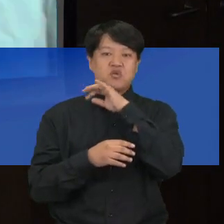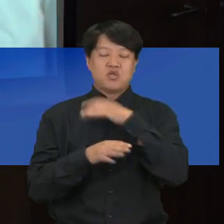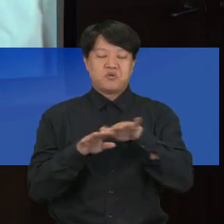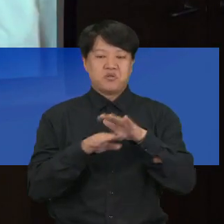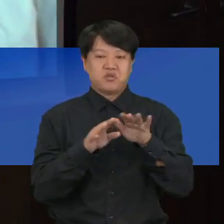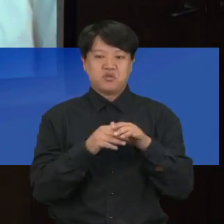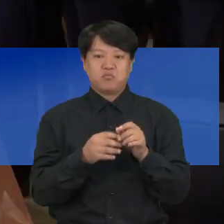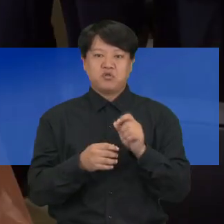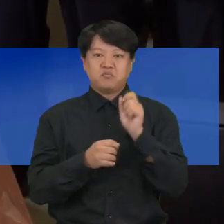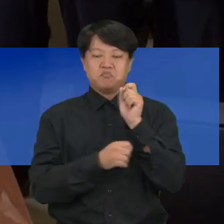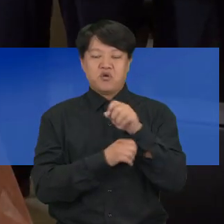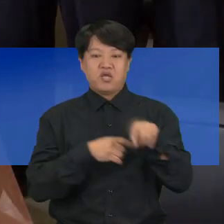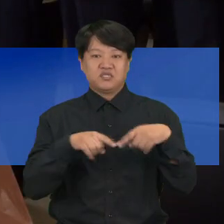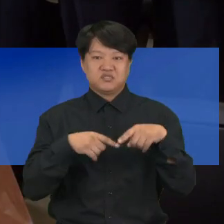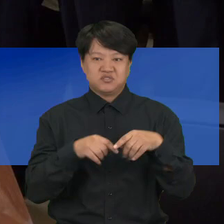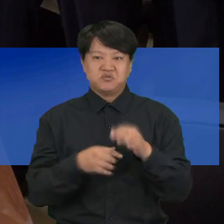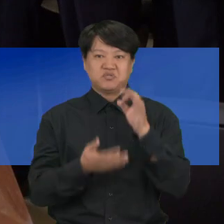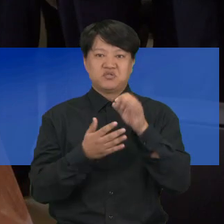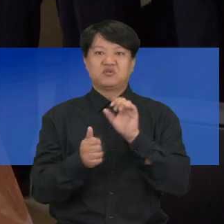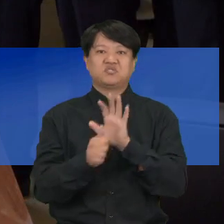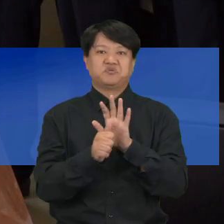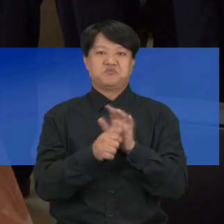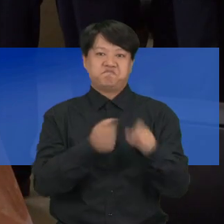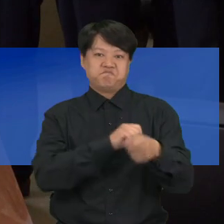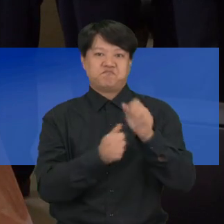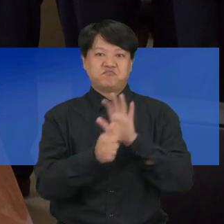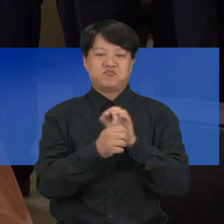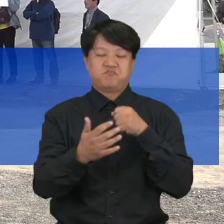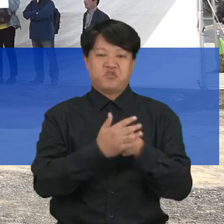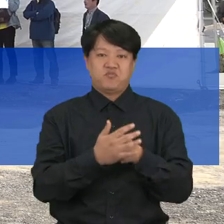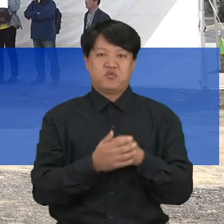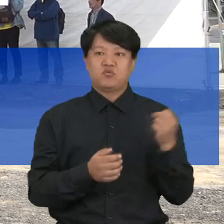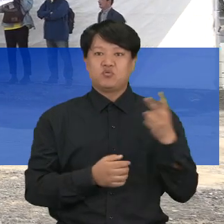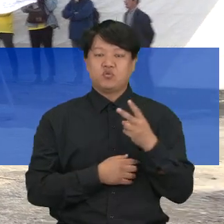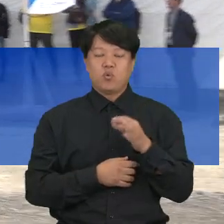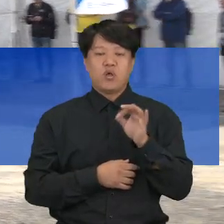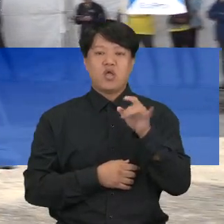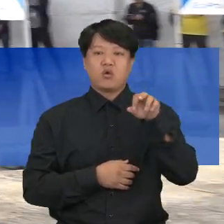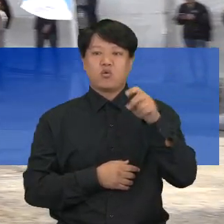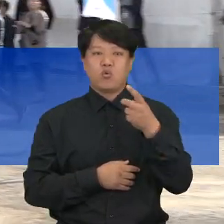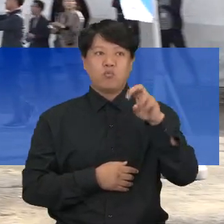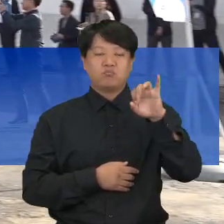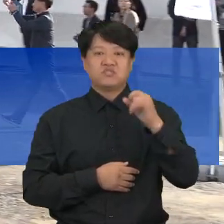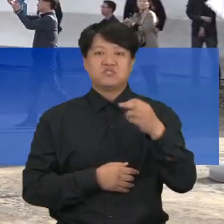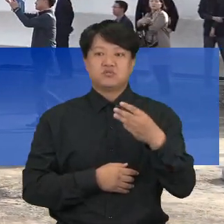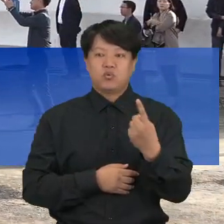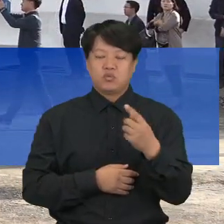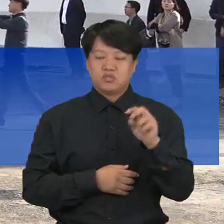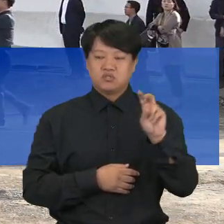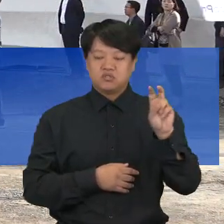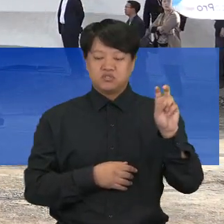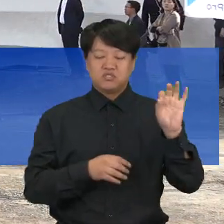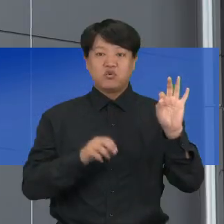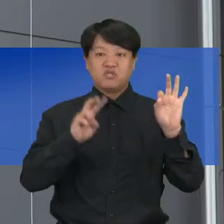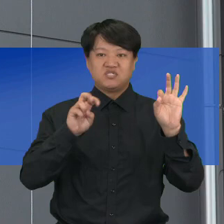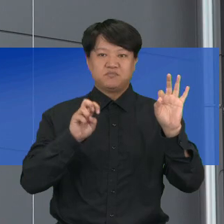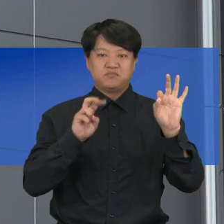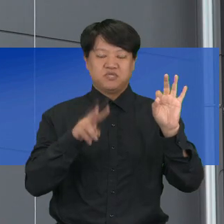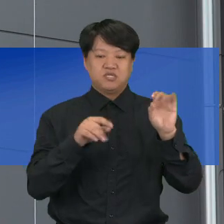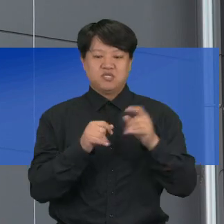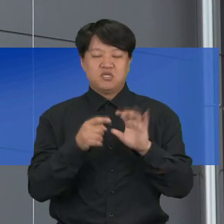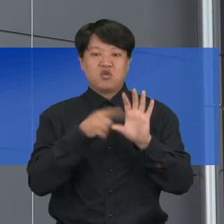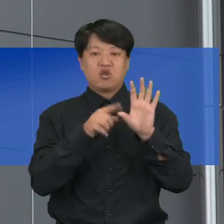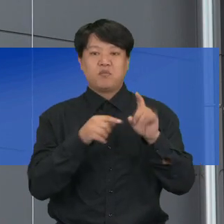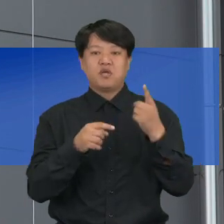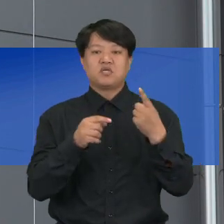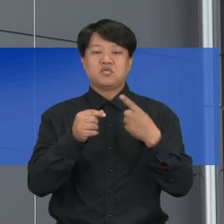행정 재정적 지원에 적극 협조하기로 했습니다 또 주식회사 에코프로 bm 은 22일 영일만